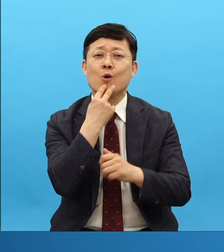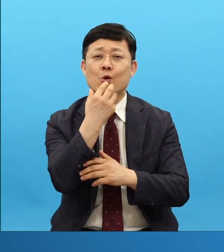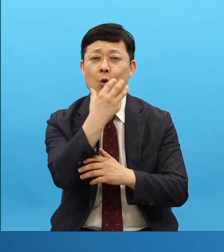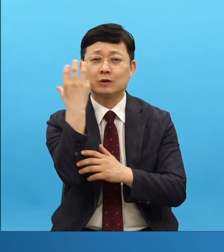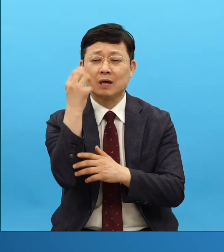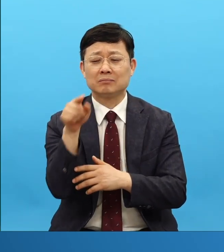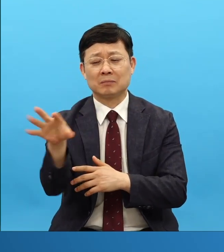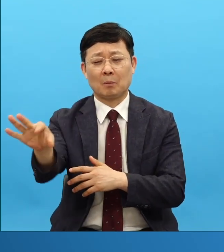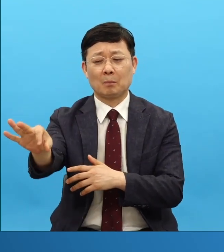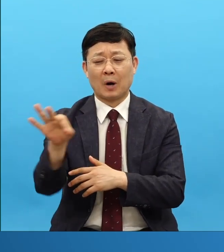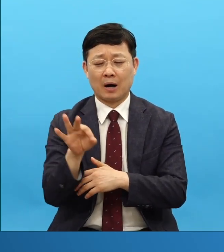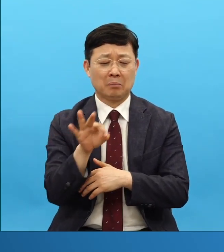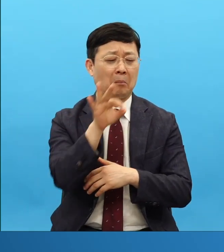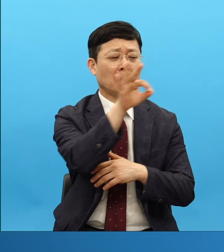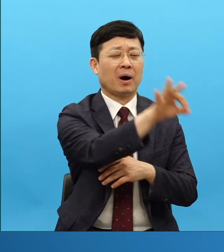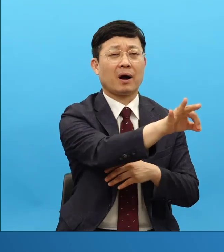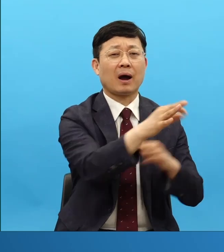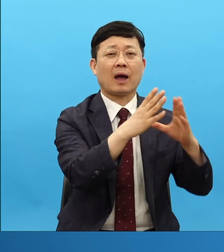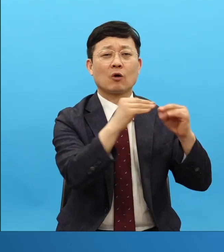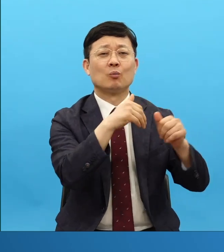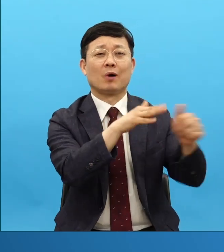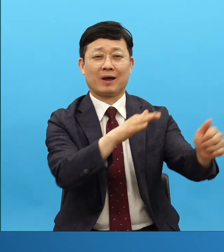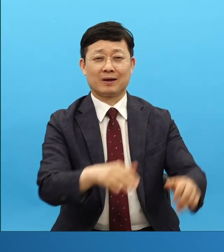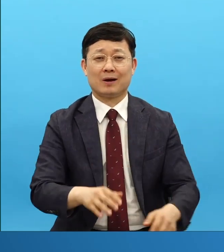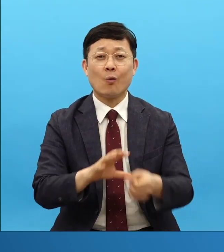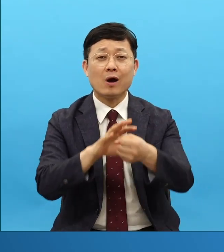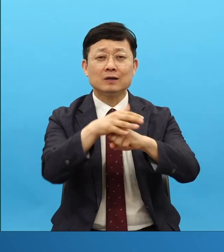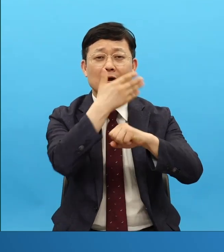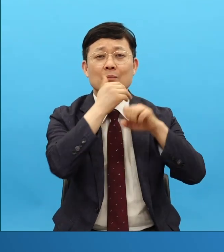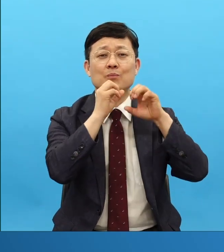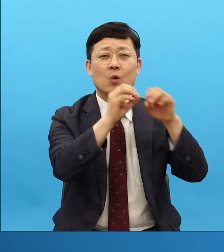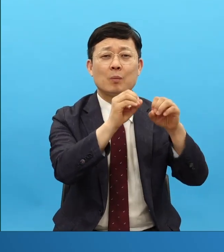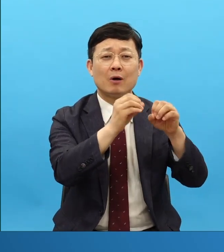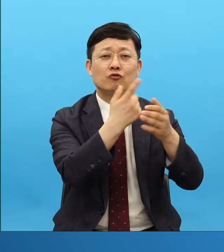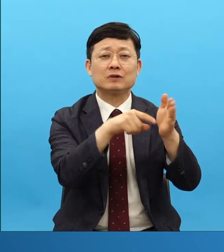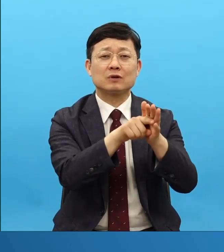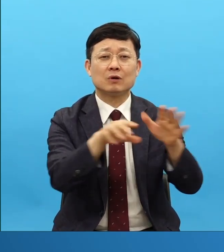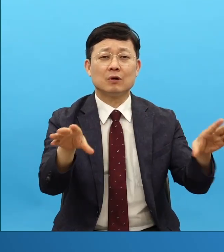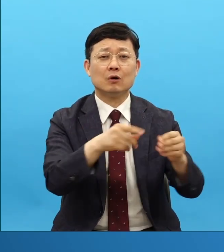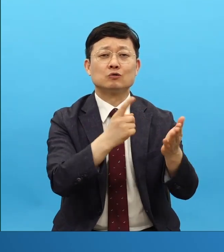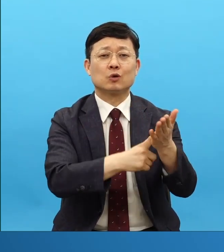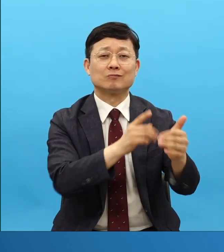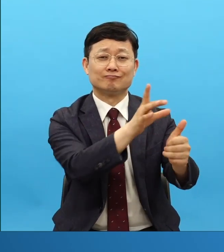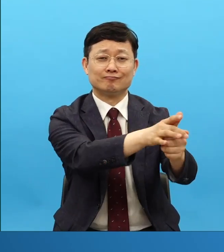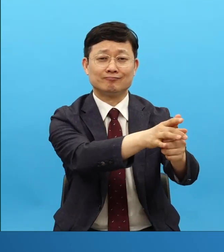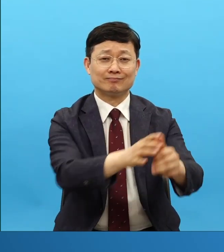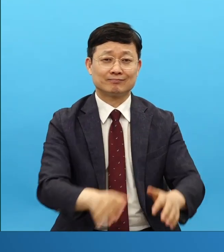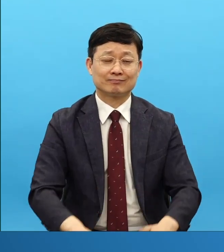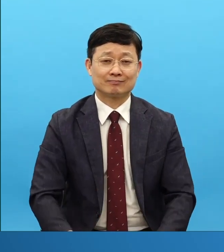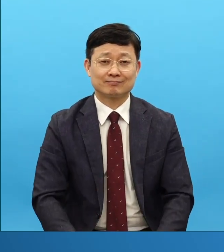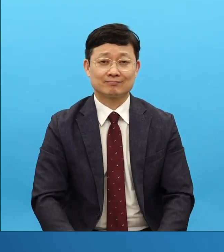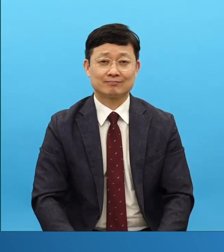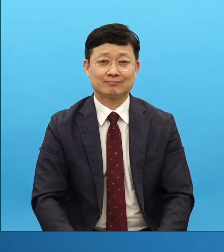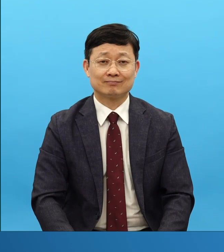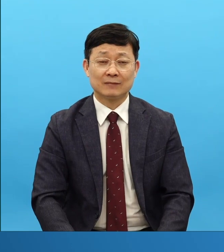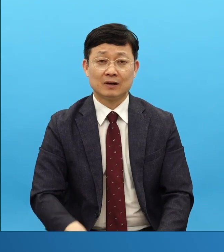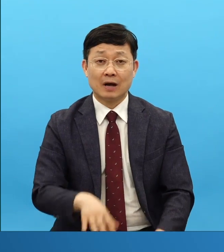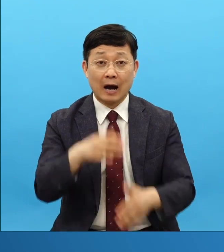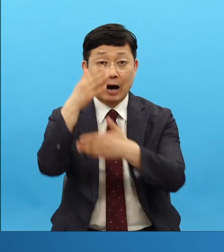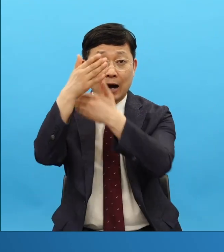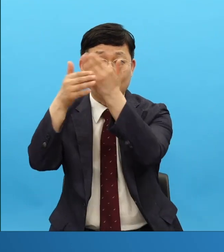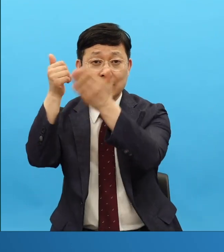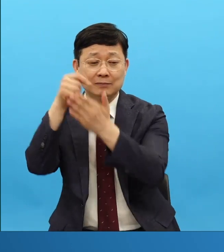out Joseph 세계 살리려고. to save the world. 총리까지 만들었어요. Made him into the governor. 하나님은 프로그램을요 노예로